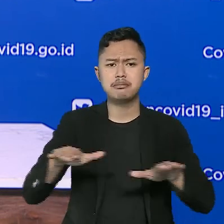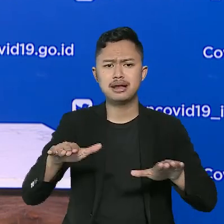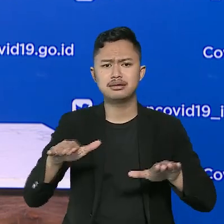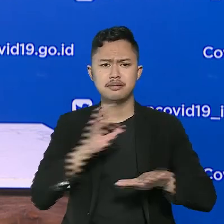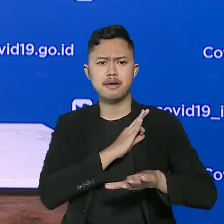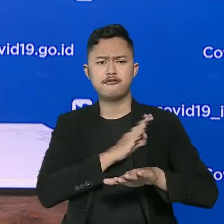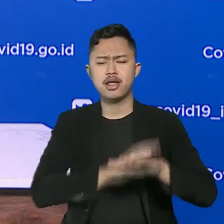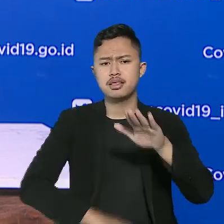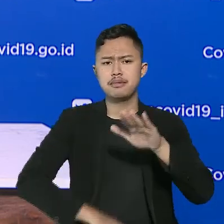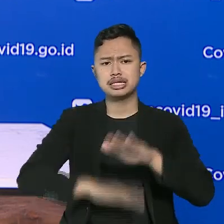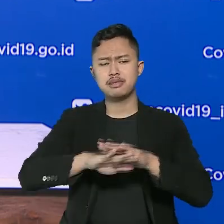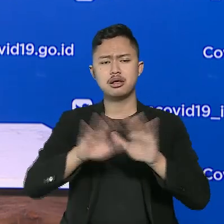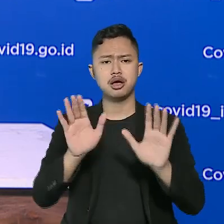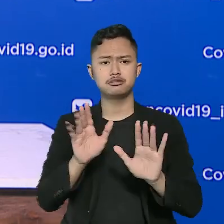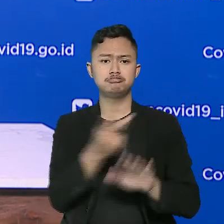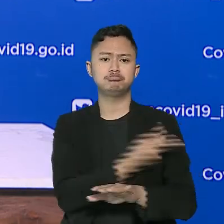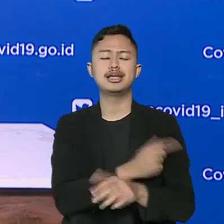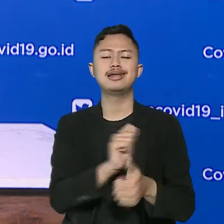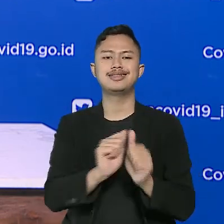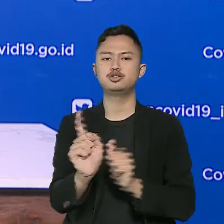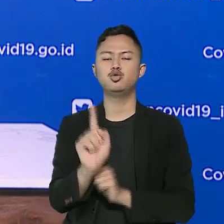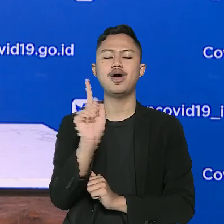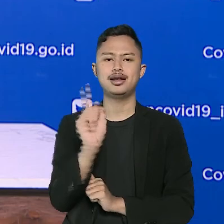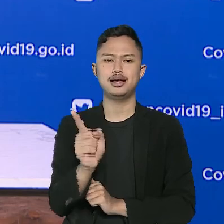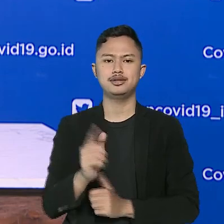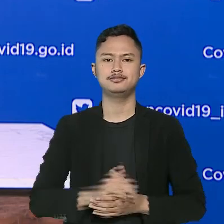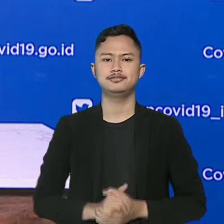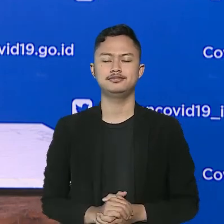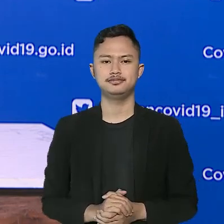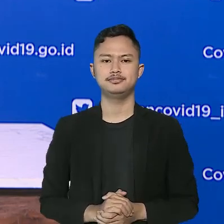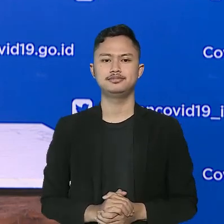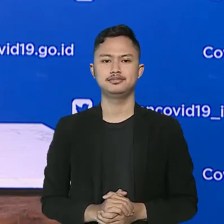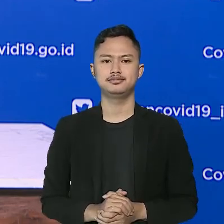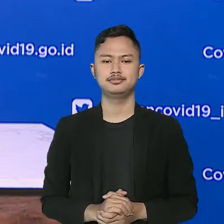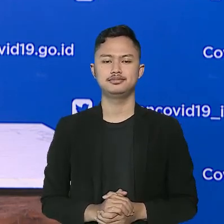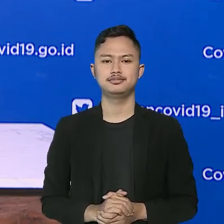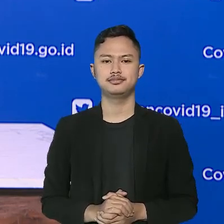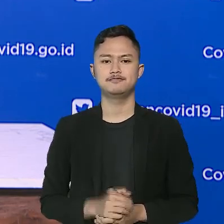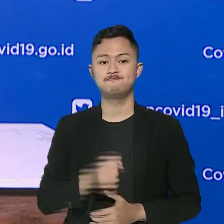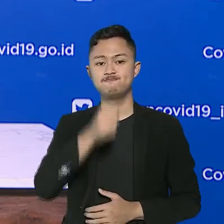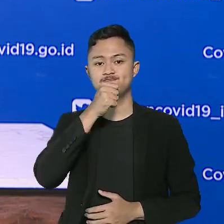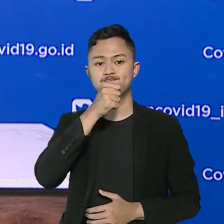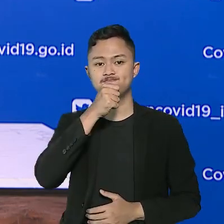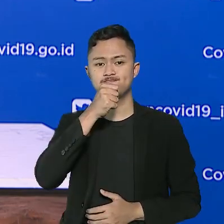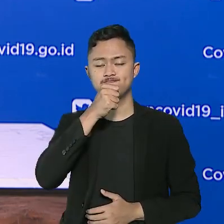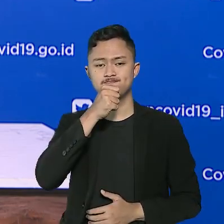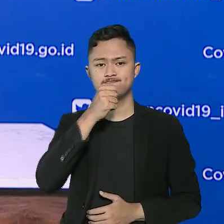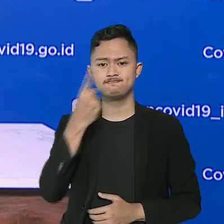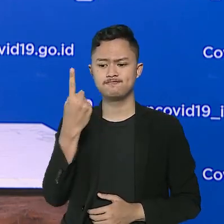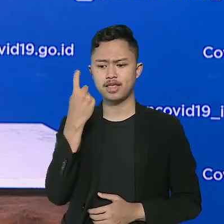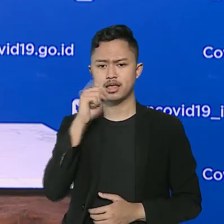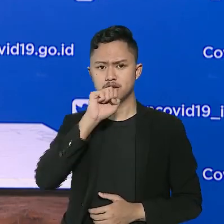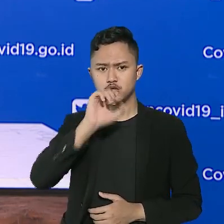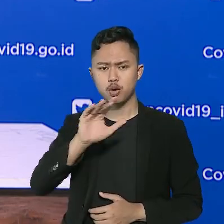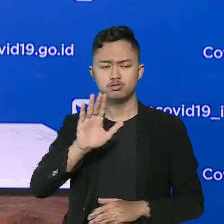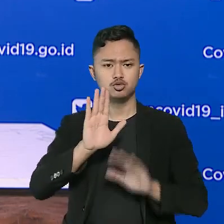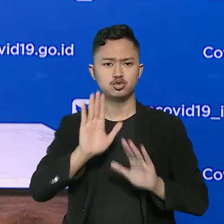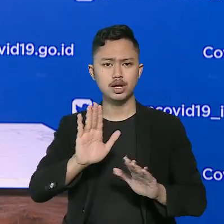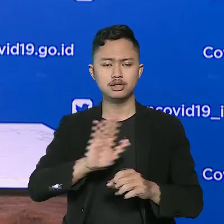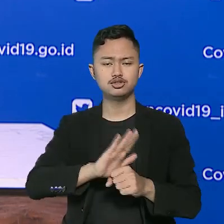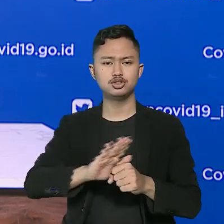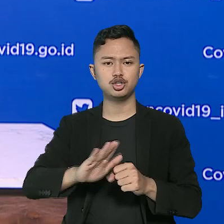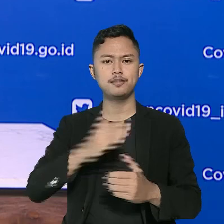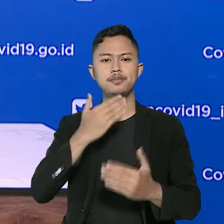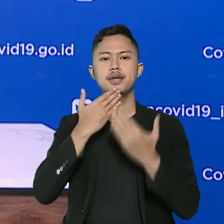dan efektif untuk disuntikan. Baik, dengan demikian selesai tanya jawab dengan media. Terima kasih atas